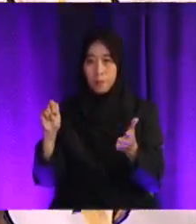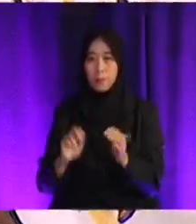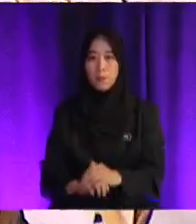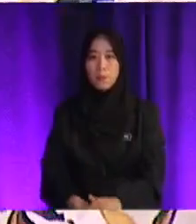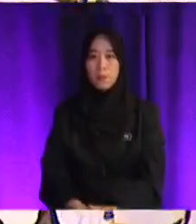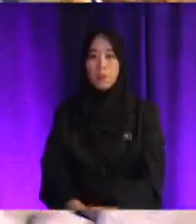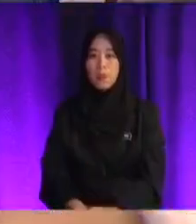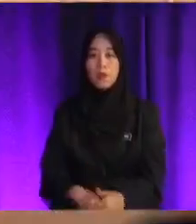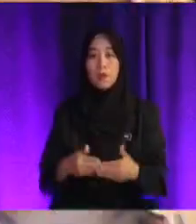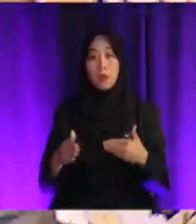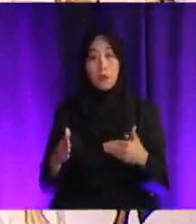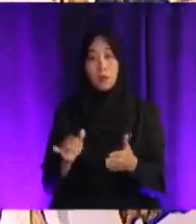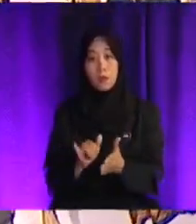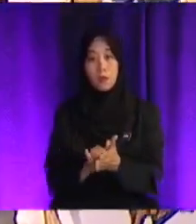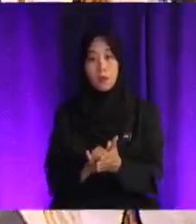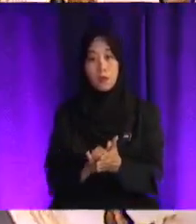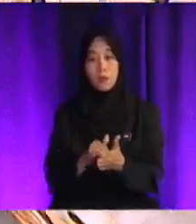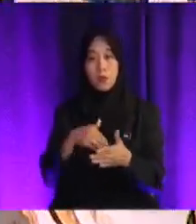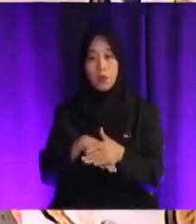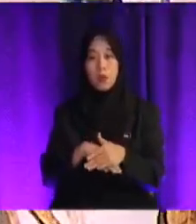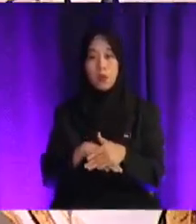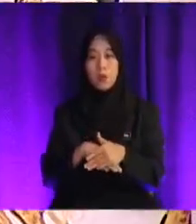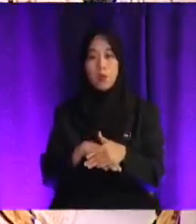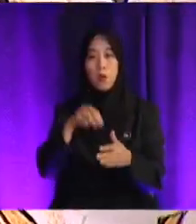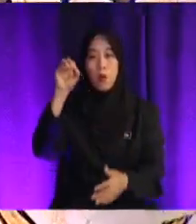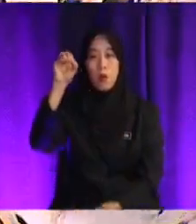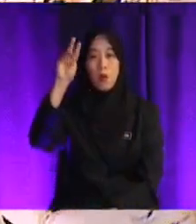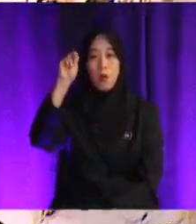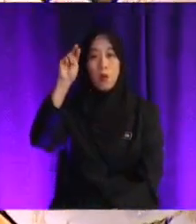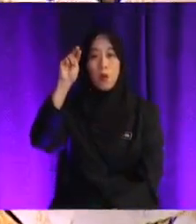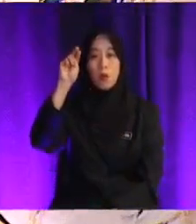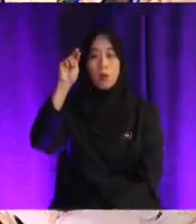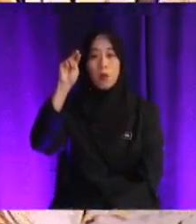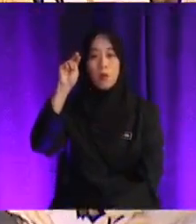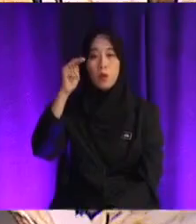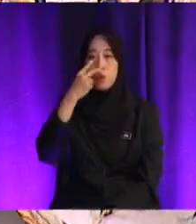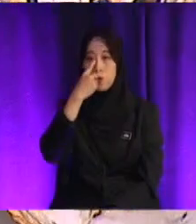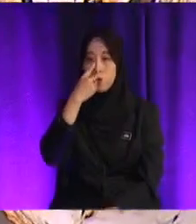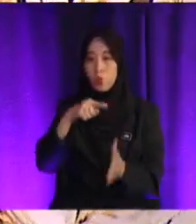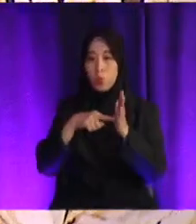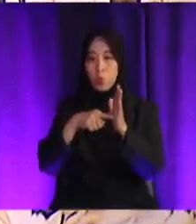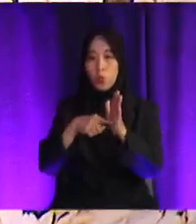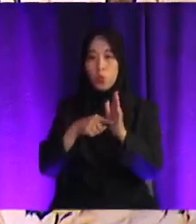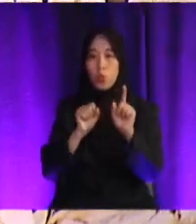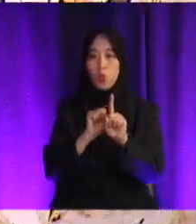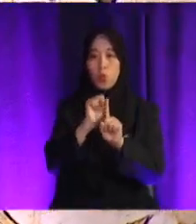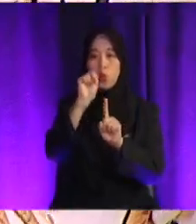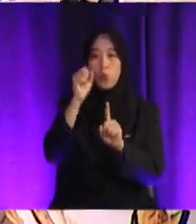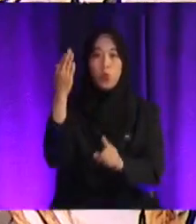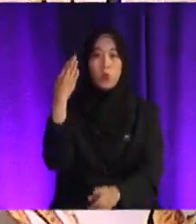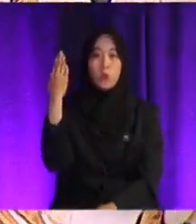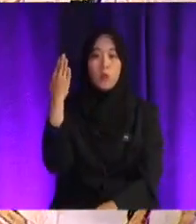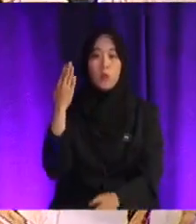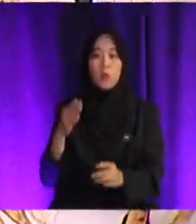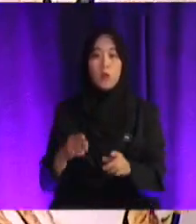Alright. Lepas tu dalam keadaan on, menunjukkan suhu bilik biasa. Maksudnya belum mencapai takat sejuk yang kita nak.